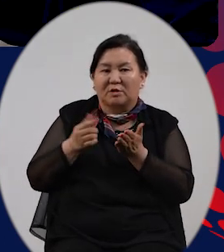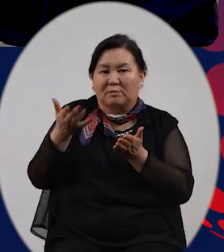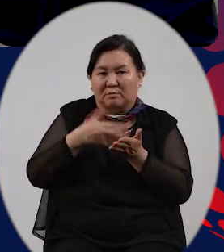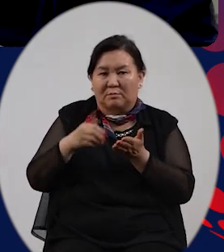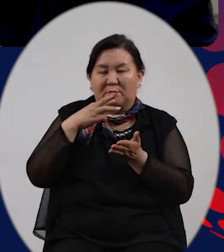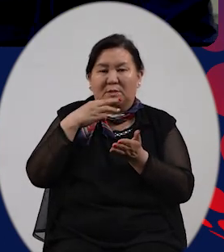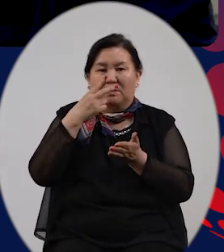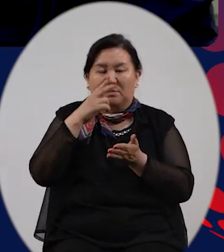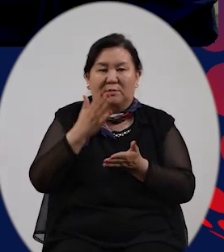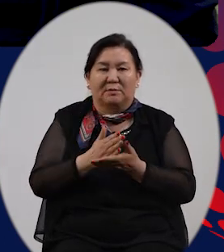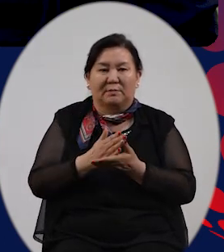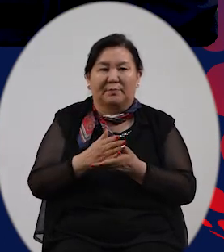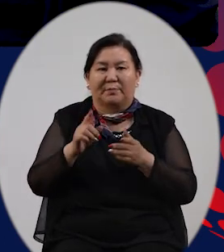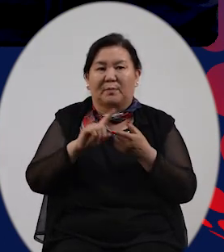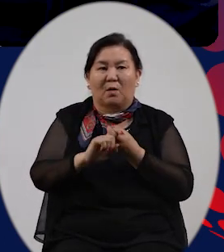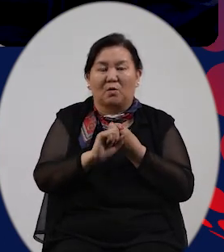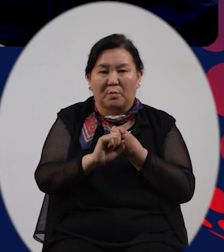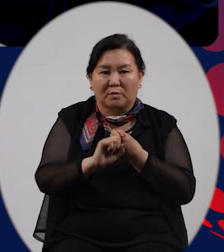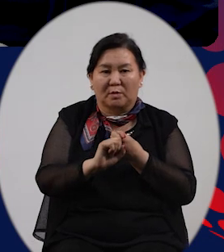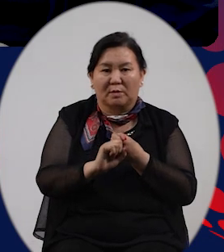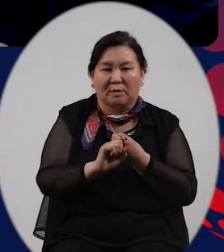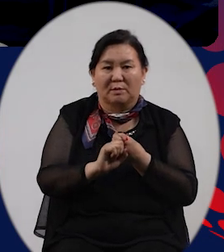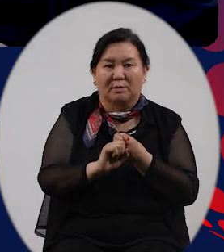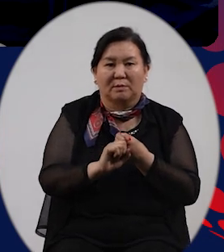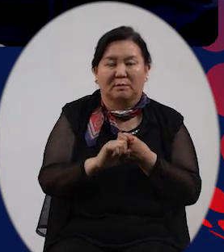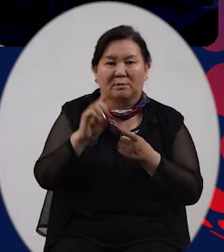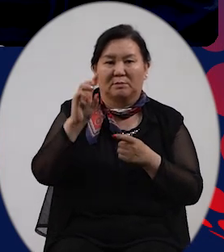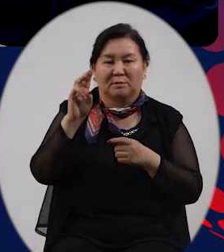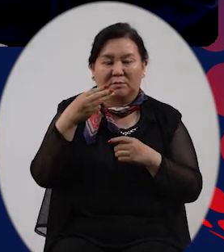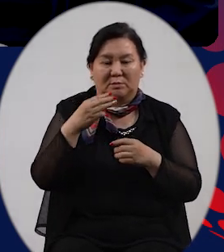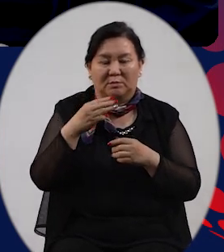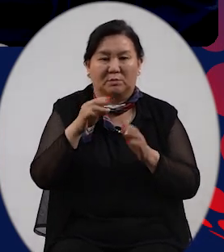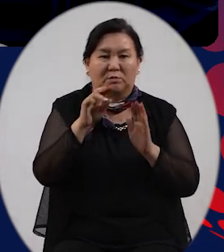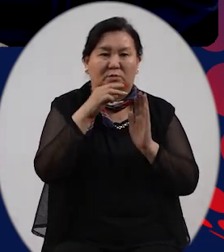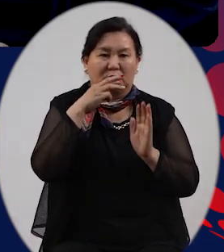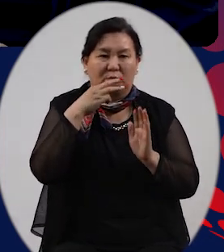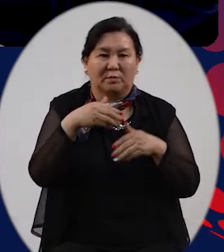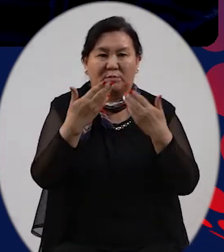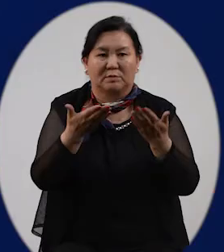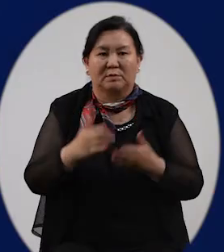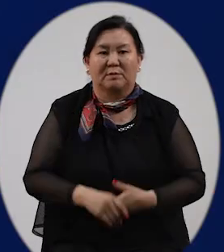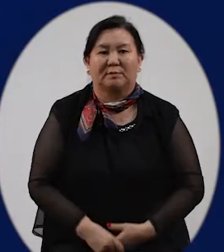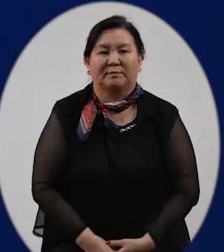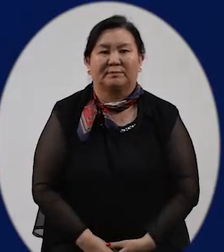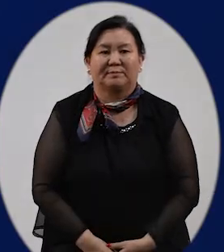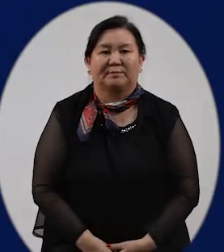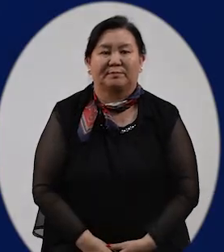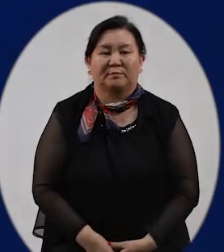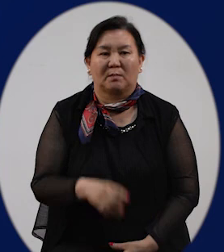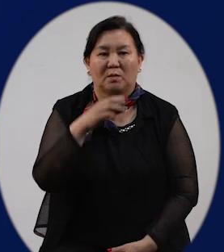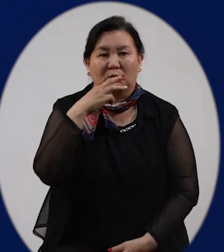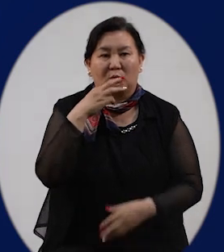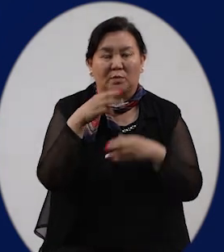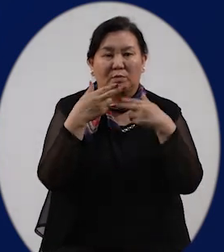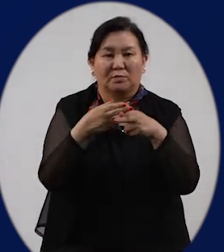талаар хэлүүлээ үзлээ. Тэгэхээр үүнтэй холбоотойгоор тодорхой бас зөвлөмжүүдийг дараах слайдаа хэлүүлээ сонсъё.